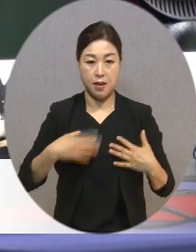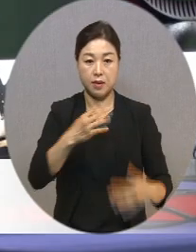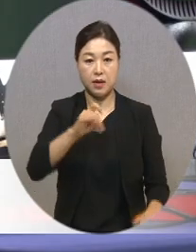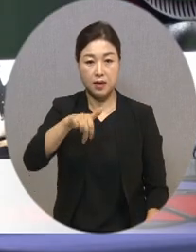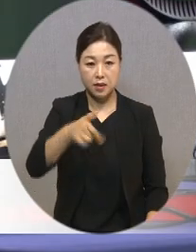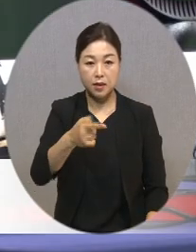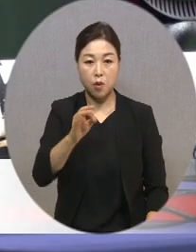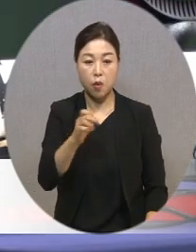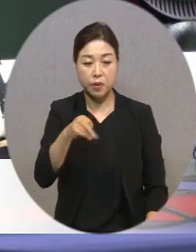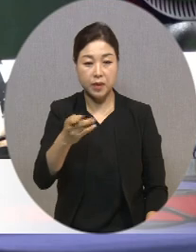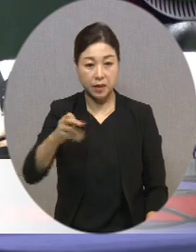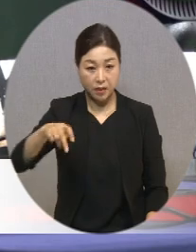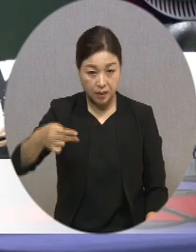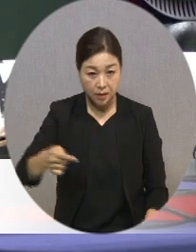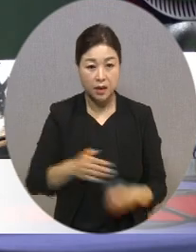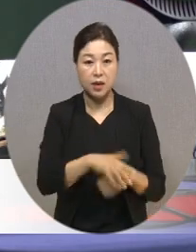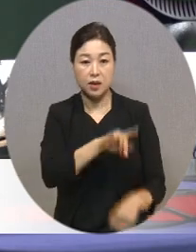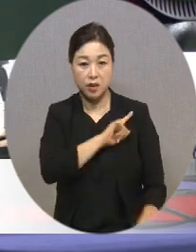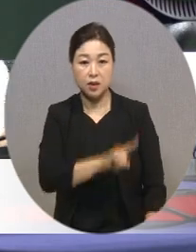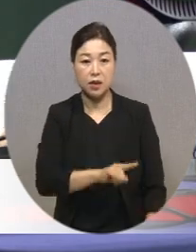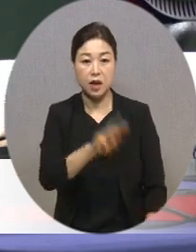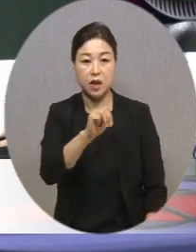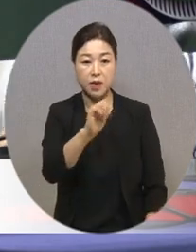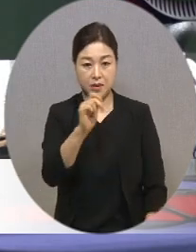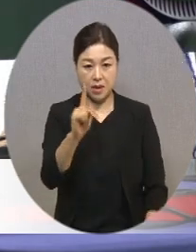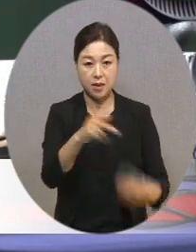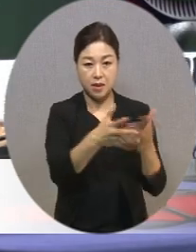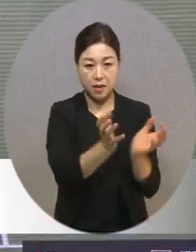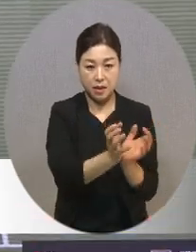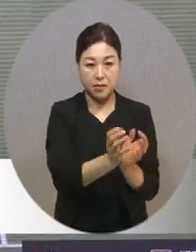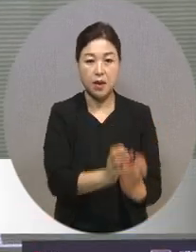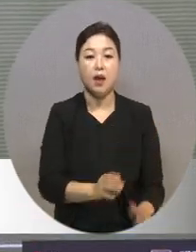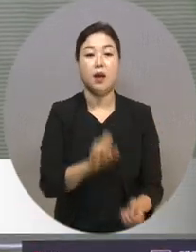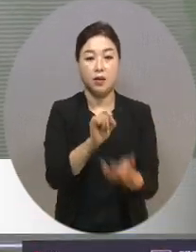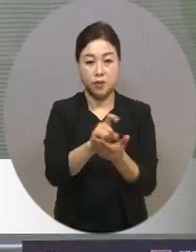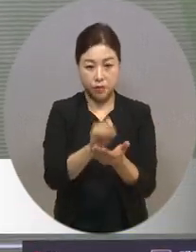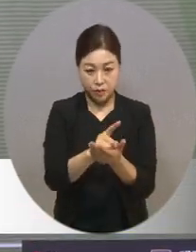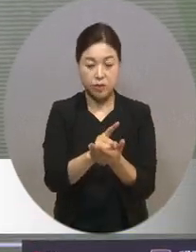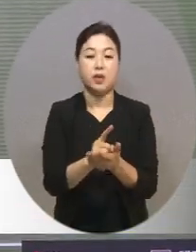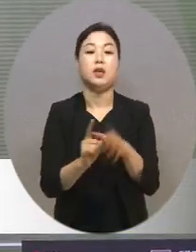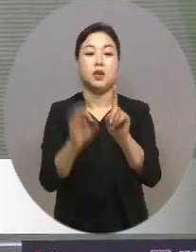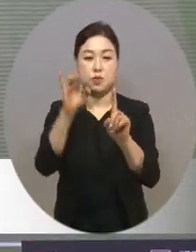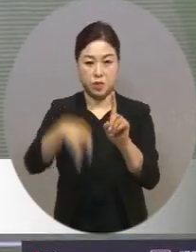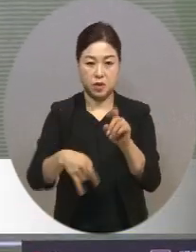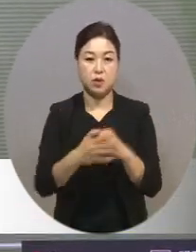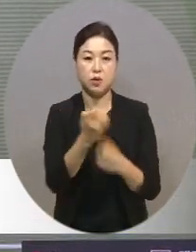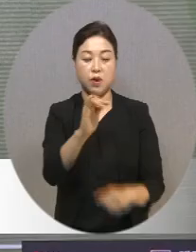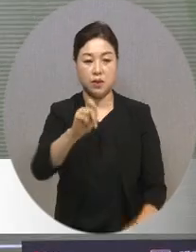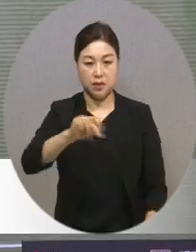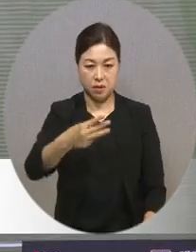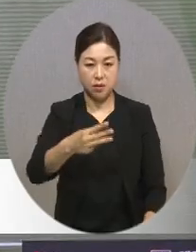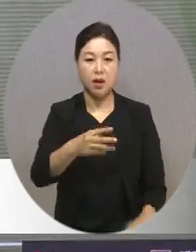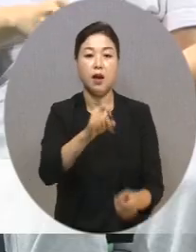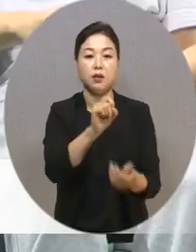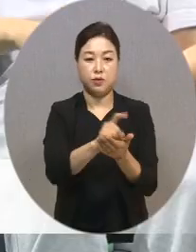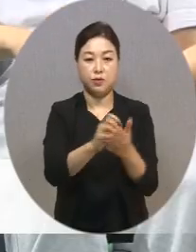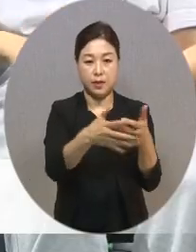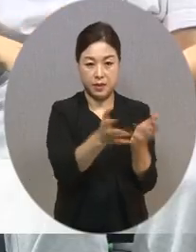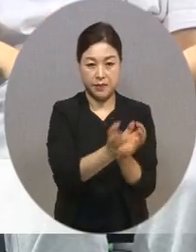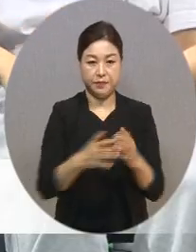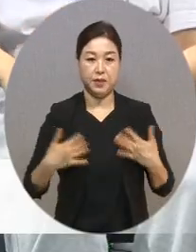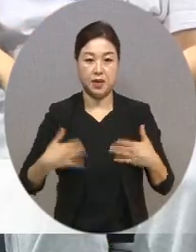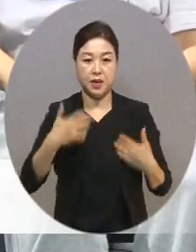오브 레전드 1위는 MSK팀, 게임 FC 온라인 1위는 광철 FC팀,